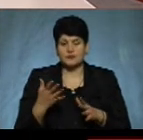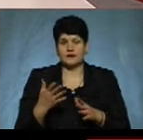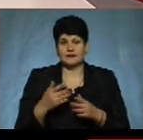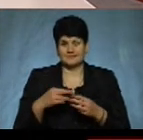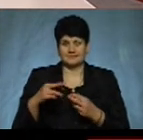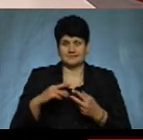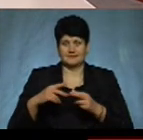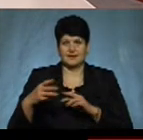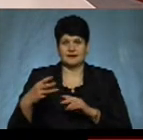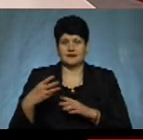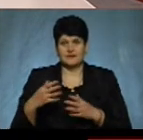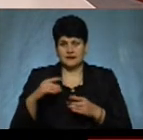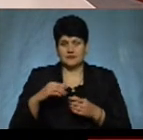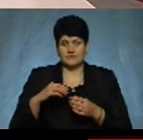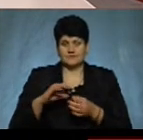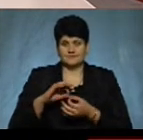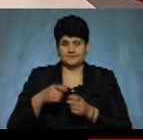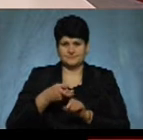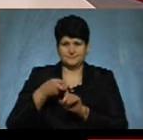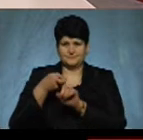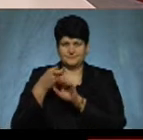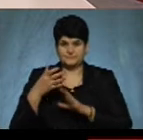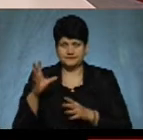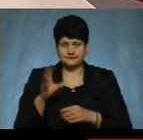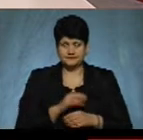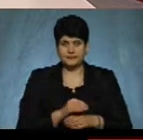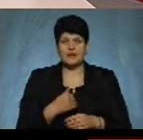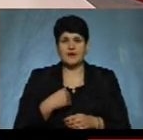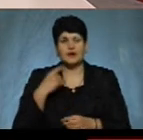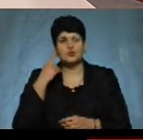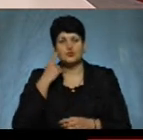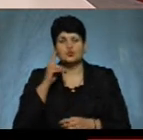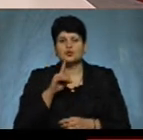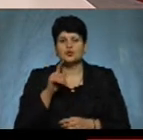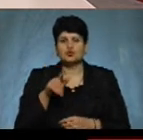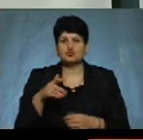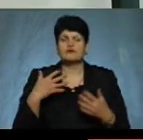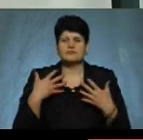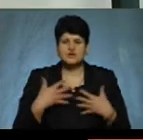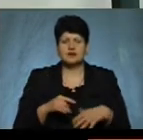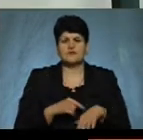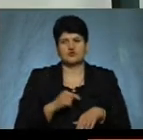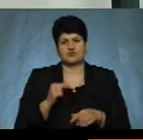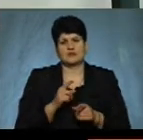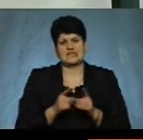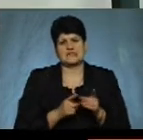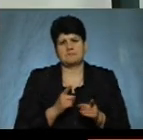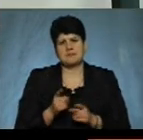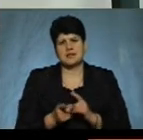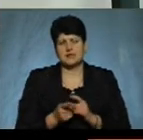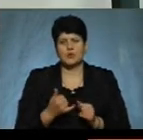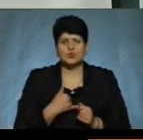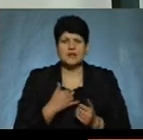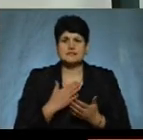і третинки, і так далі. Тобто, це. Звичайно, що, я думаю, люди вже відчули деякі зміни, тому що в нас є